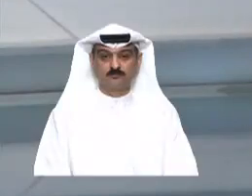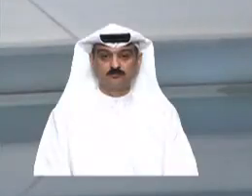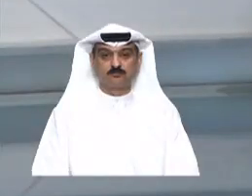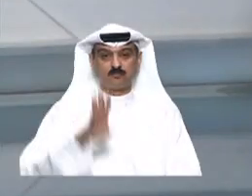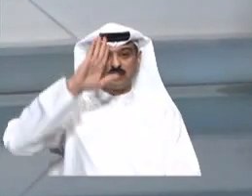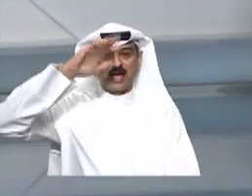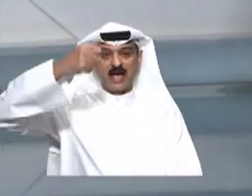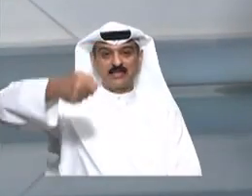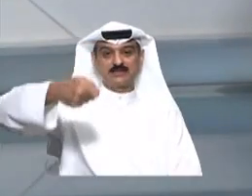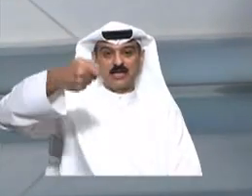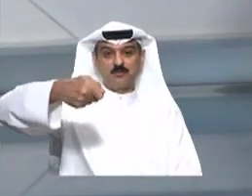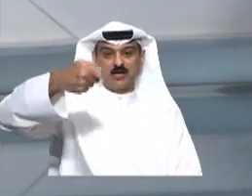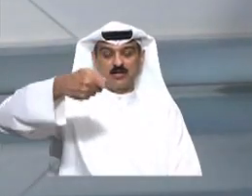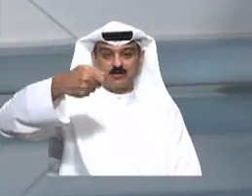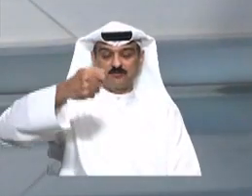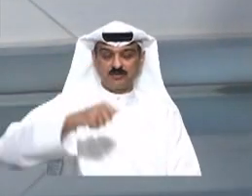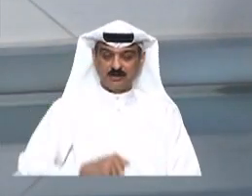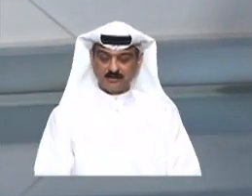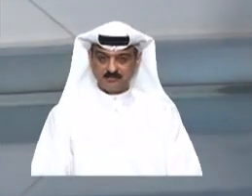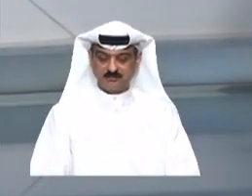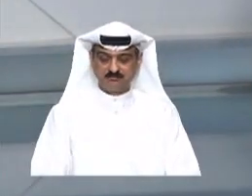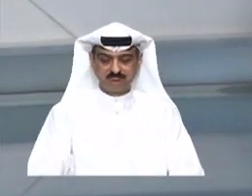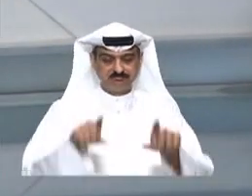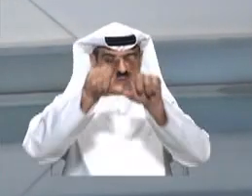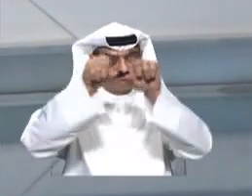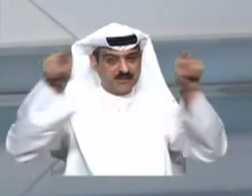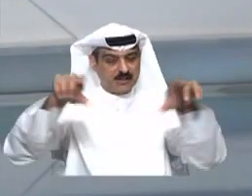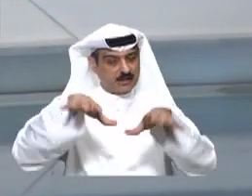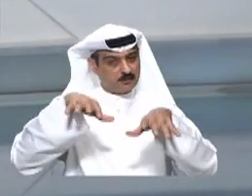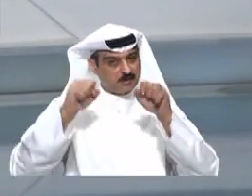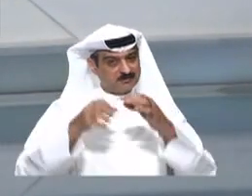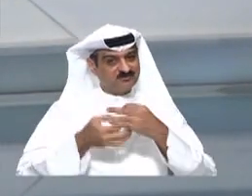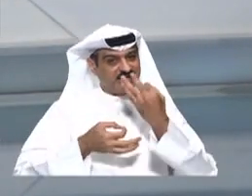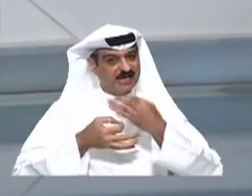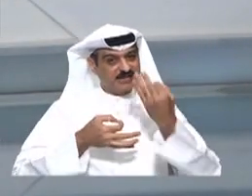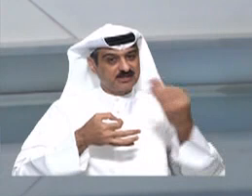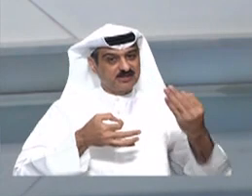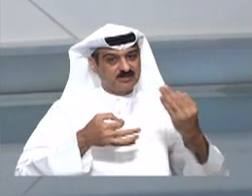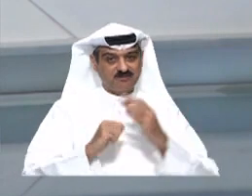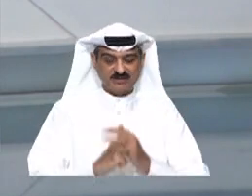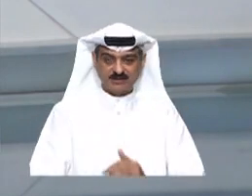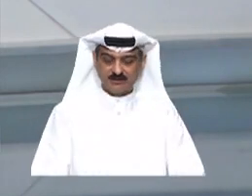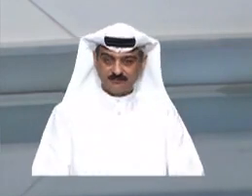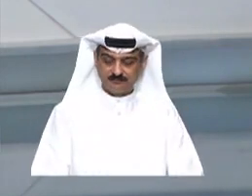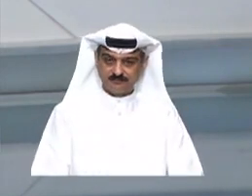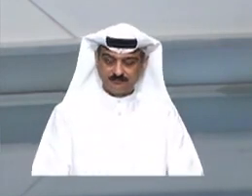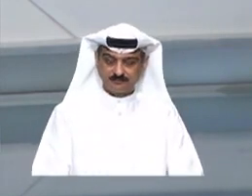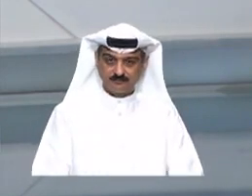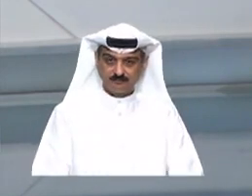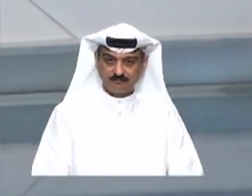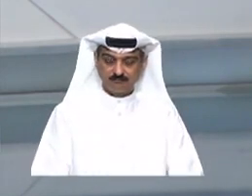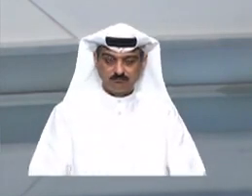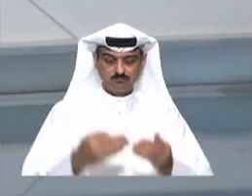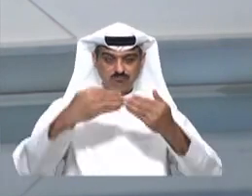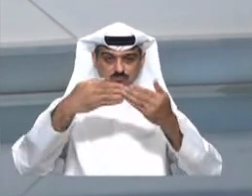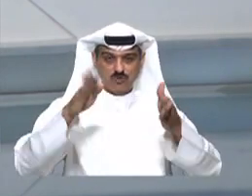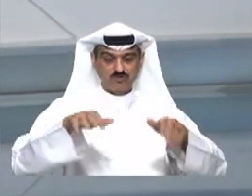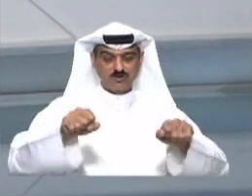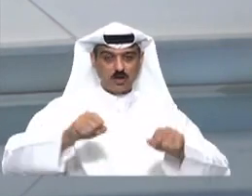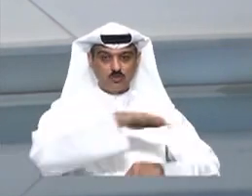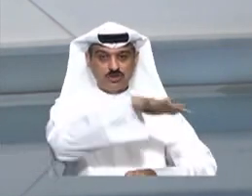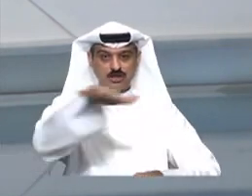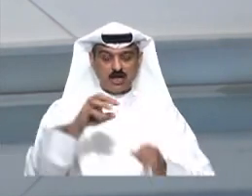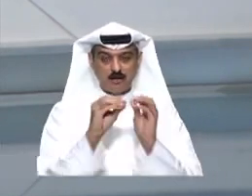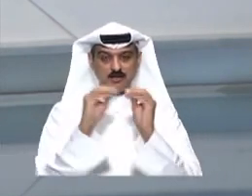السلام عليكم ورحمة الله وبركاته. بعد عناوين الاقتصادية ننتقل وإياكم إلى تفاصيلها، حيث افتتح مدير عام